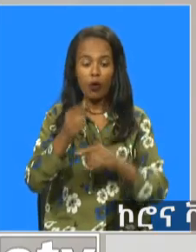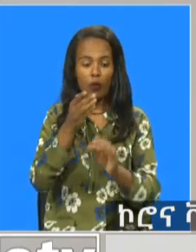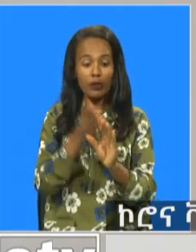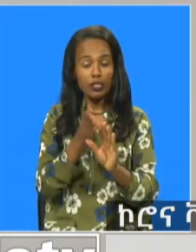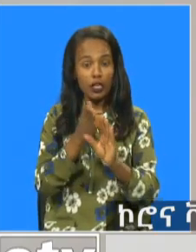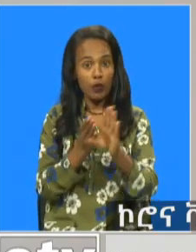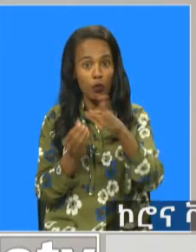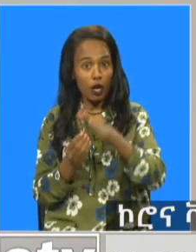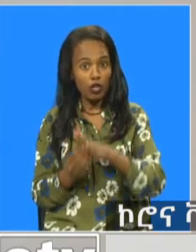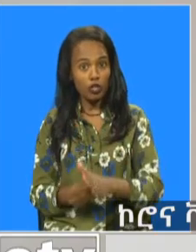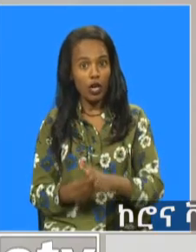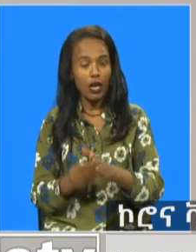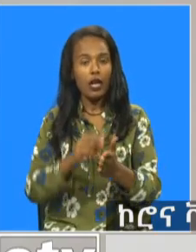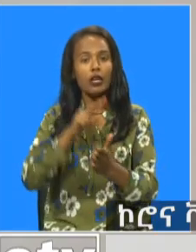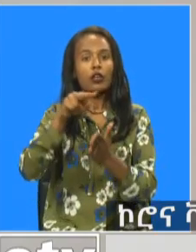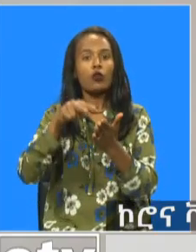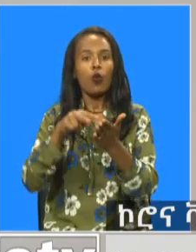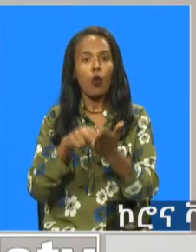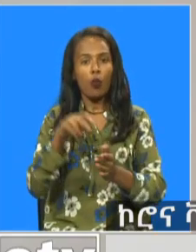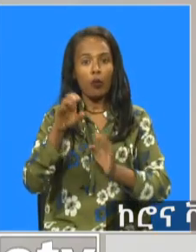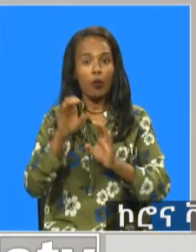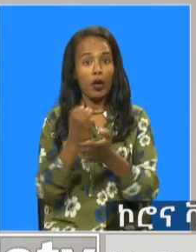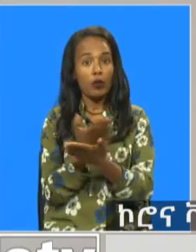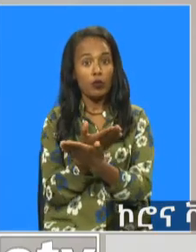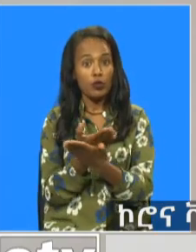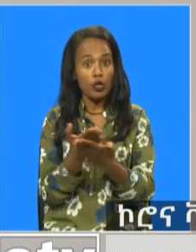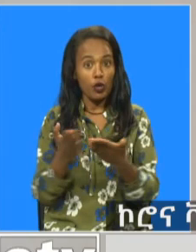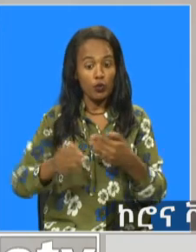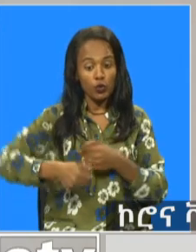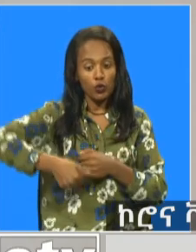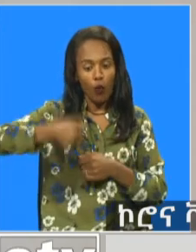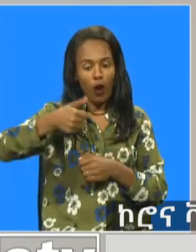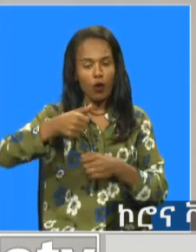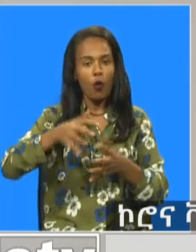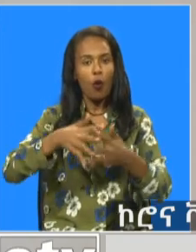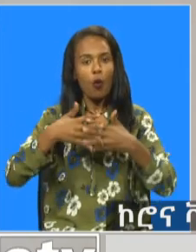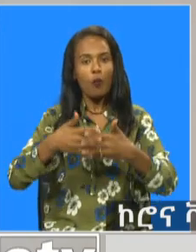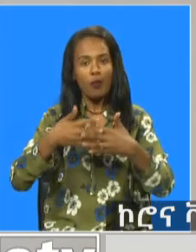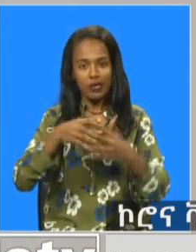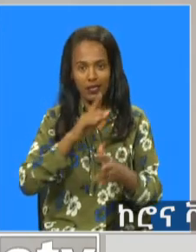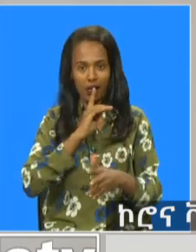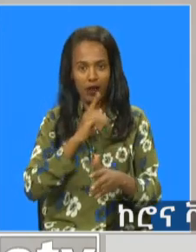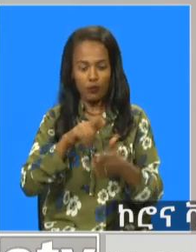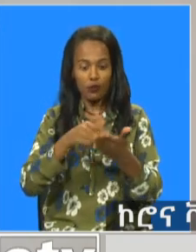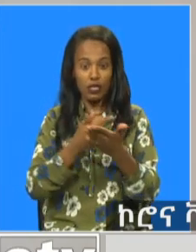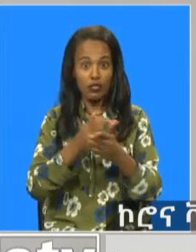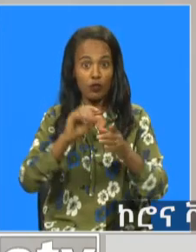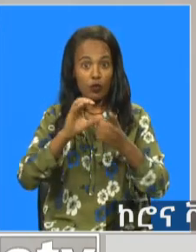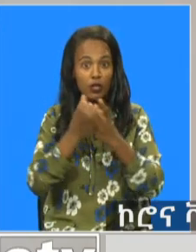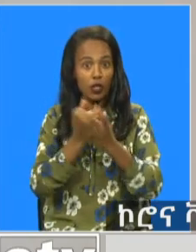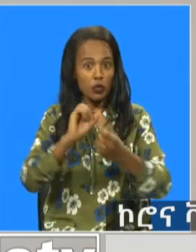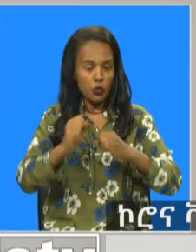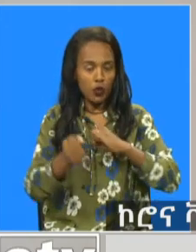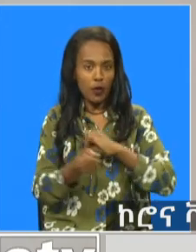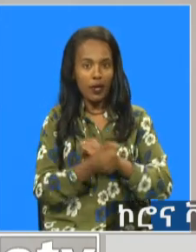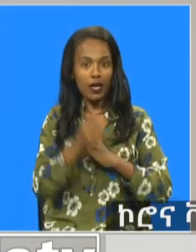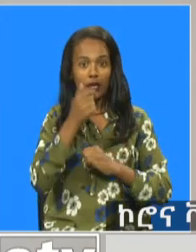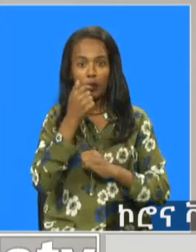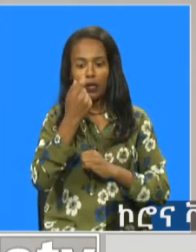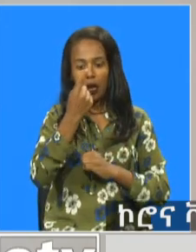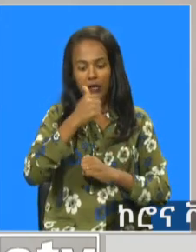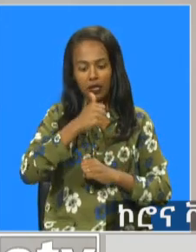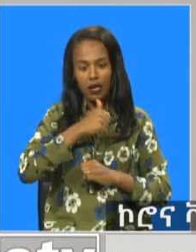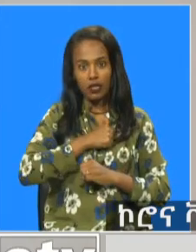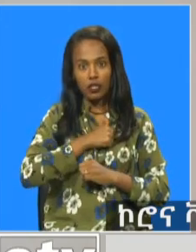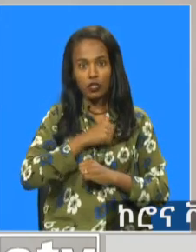ልቦና ጫና እንድንቋቋም ከሚያደርጉን ነገሮች ዋናው መሳሪያ። ስለዚህ ሁኔታዎችን ለመቀየር ብለን አንድ